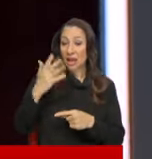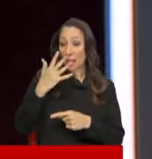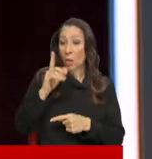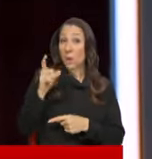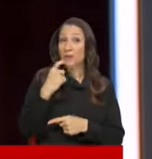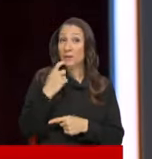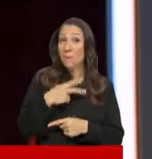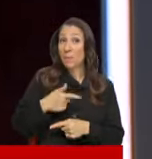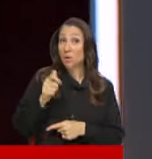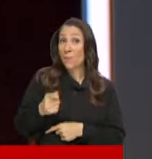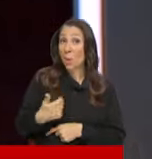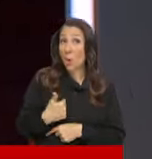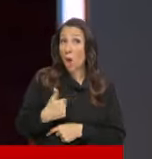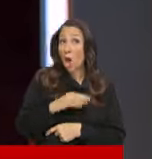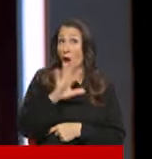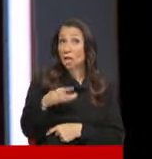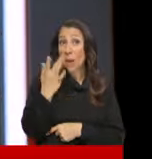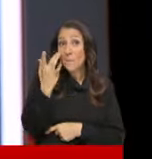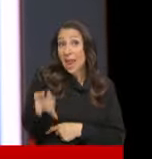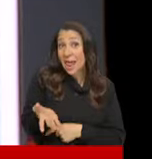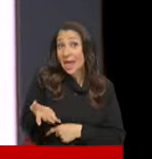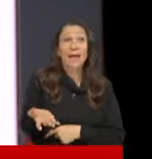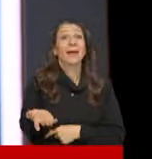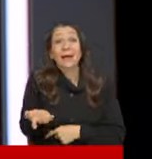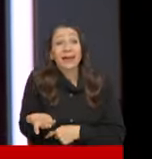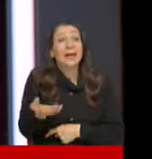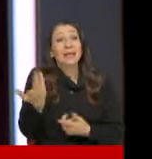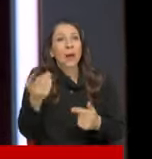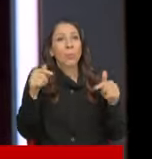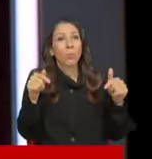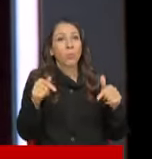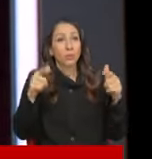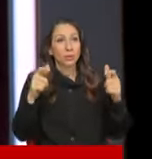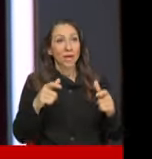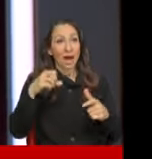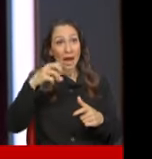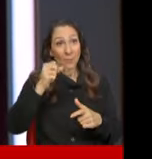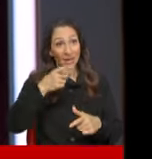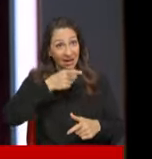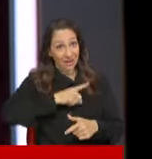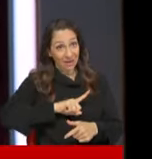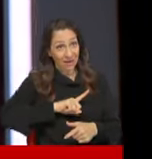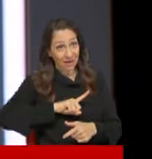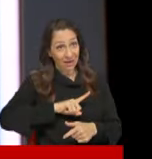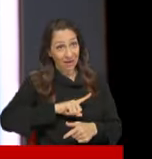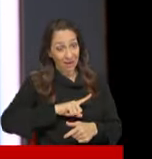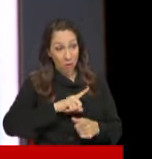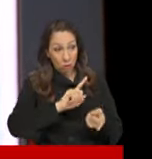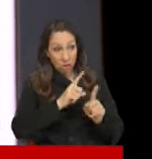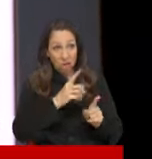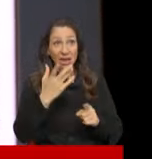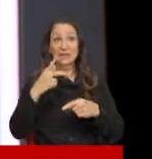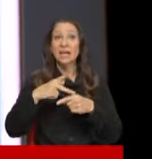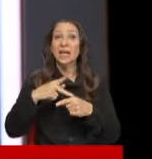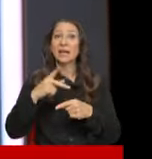başkanı yapıyor her şey belli Dolayısıyla ya burada AK Parti'nin adayı yönetecek ya